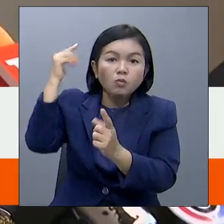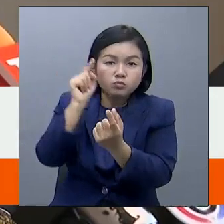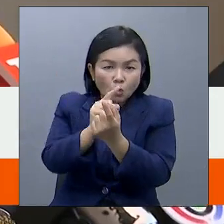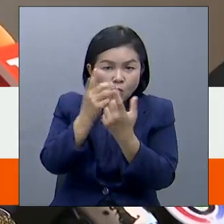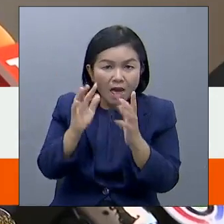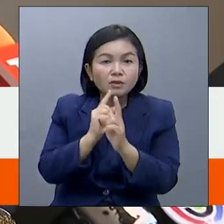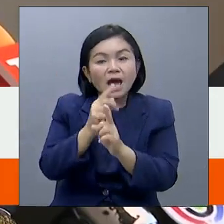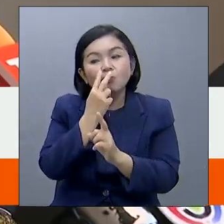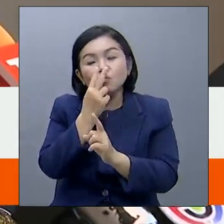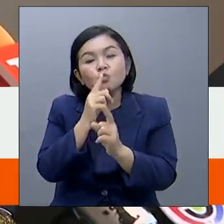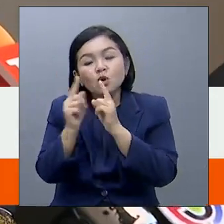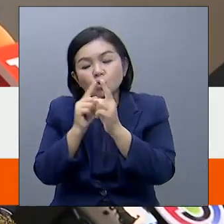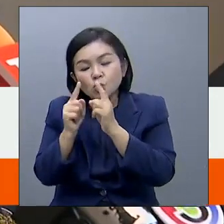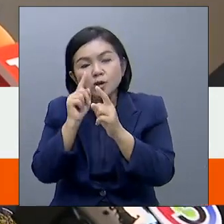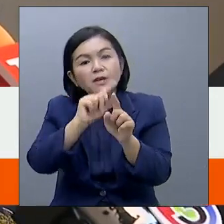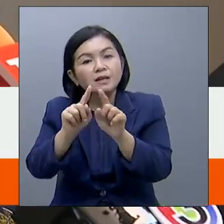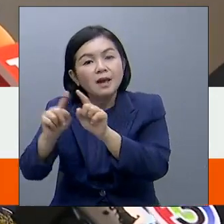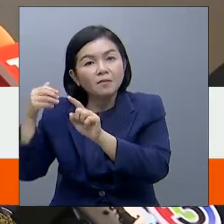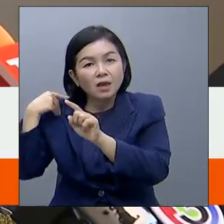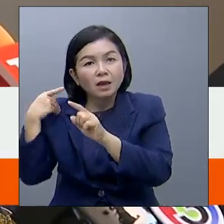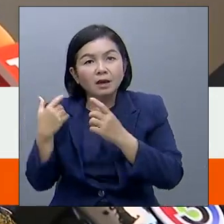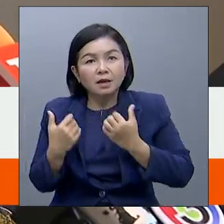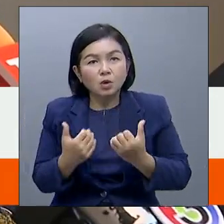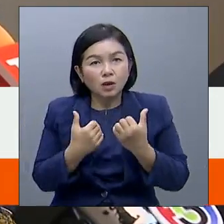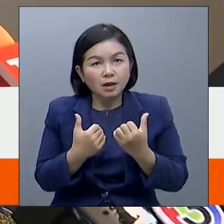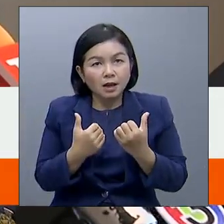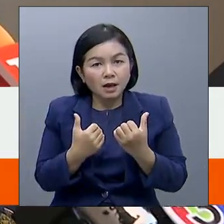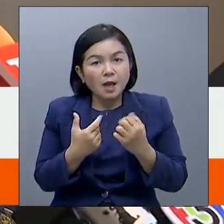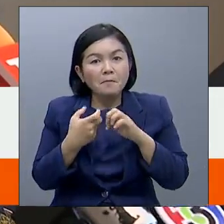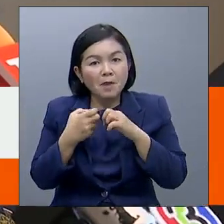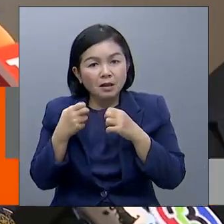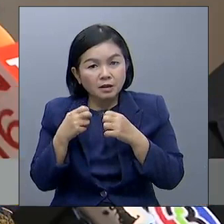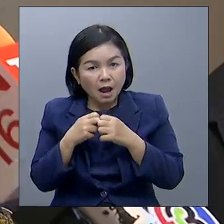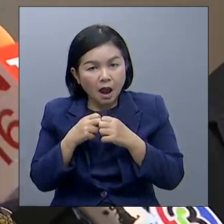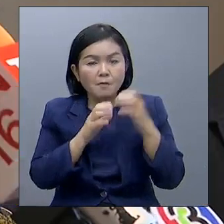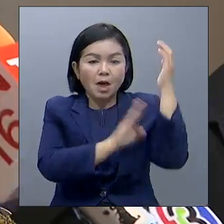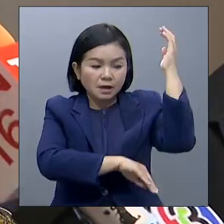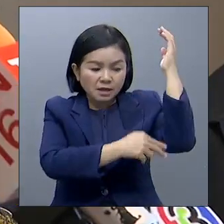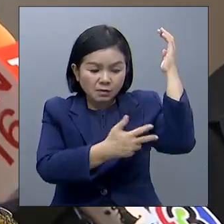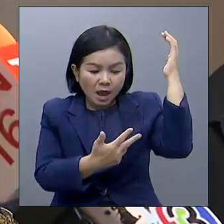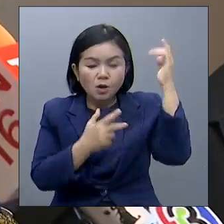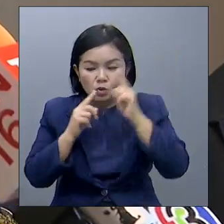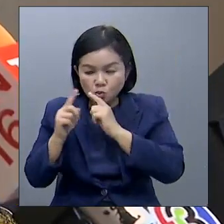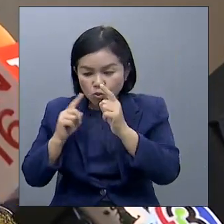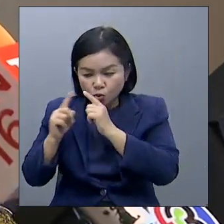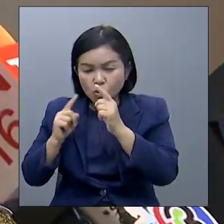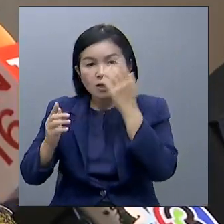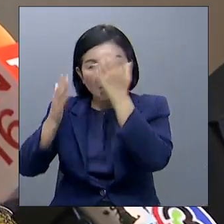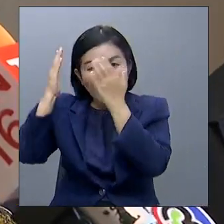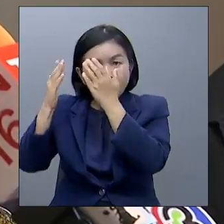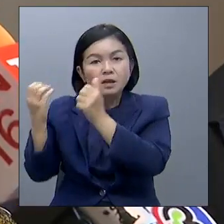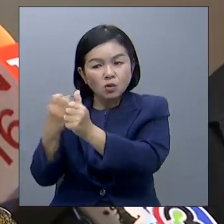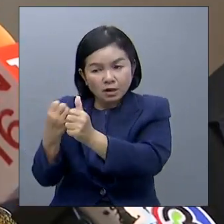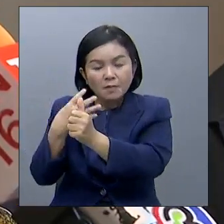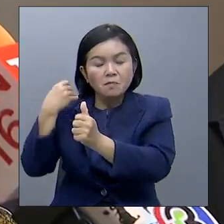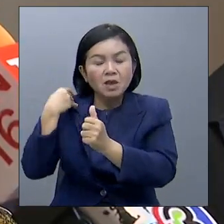ยกันหลายๆเรื่องรวมทั้งเรื่องของปัญหาชายแดนภาคใต้ด้วยนะครับท่านเองท่านก็มีข้อเสนอแนะนำมาแล้วก็ค